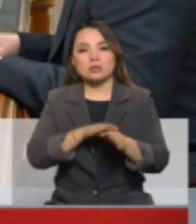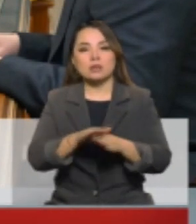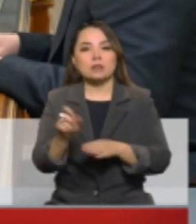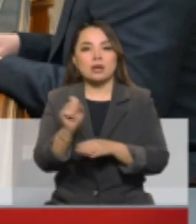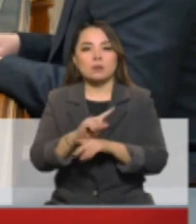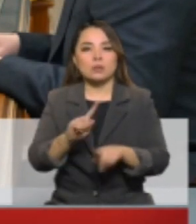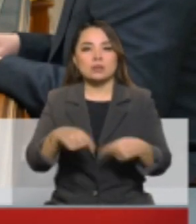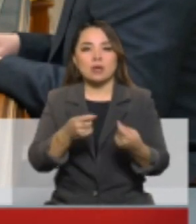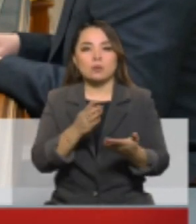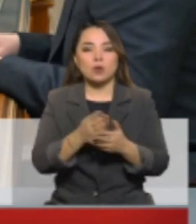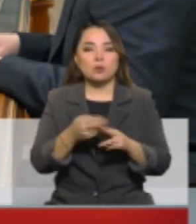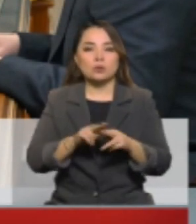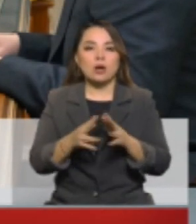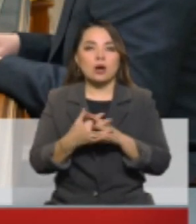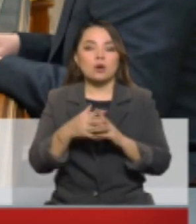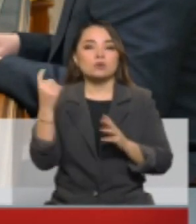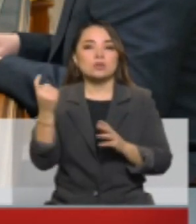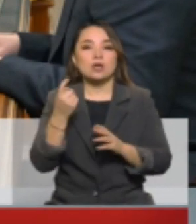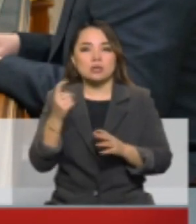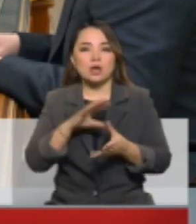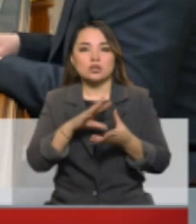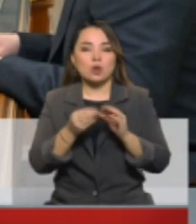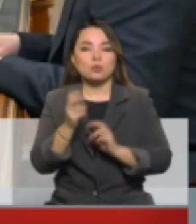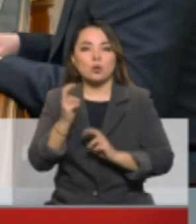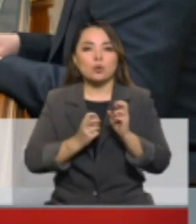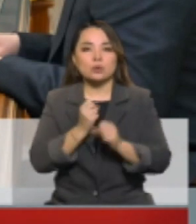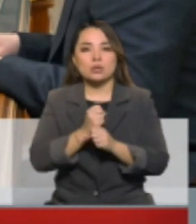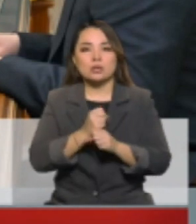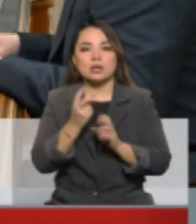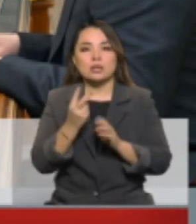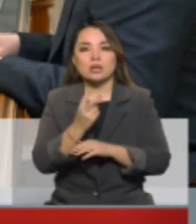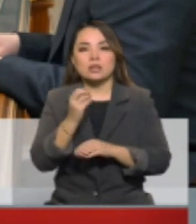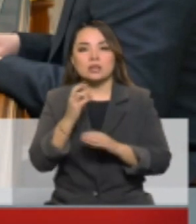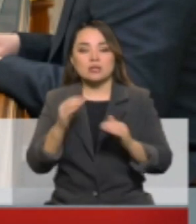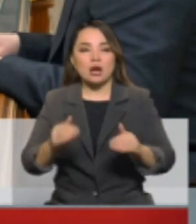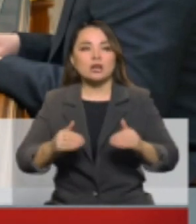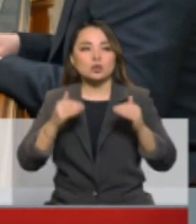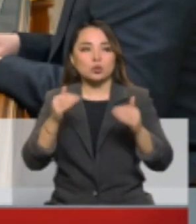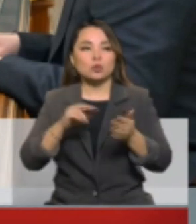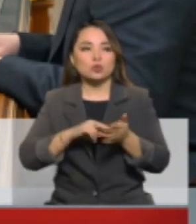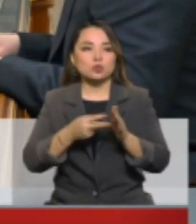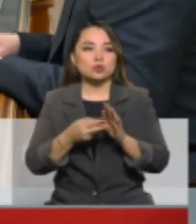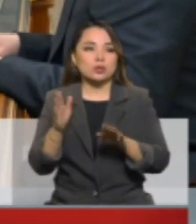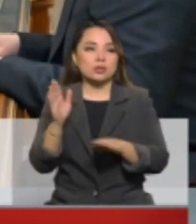тапсырды. Соның ішінде ауыл шаруашылығының жалпы өнім көлемін 2 есе арттыруды жүктеді.